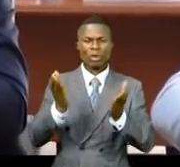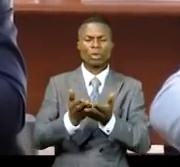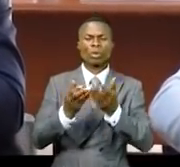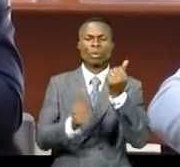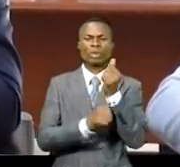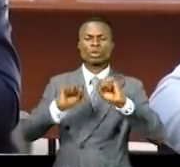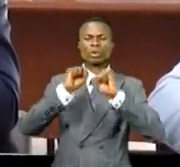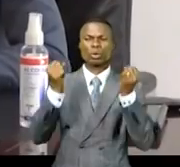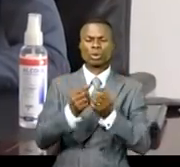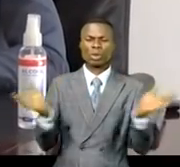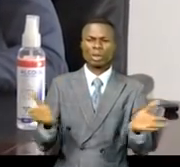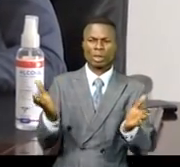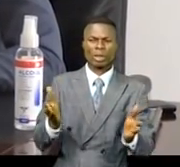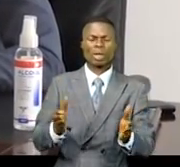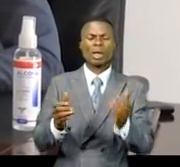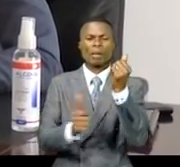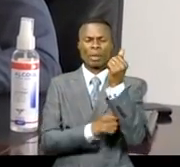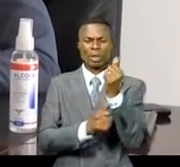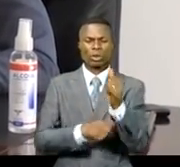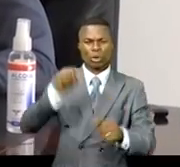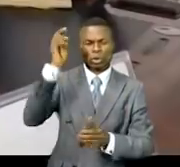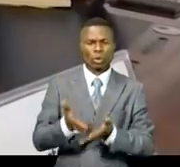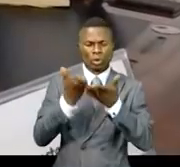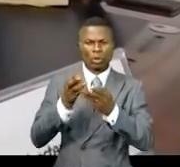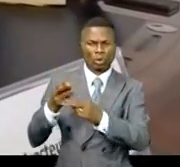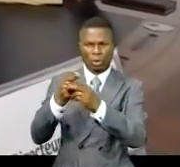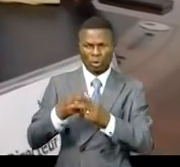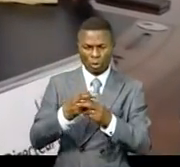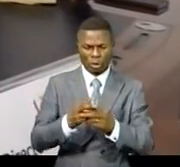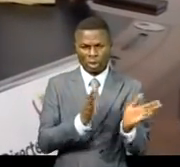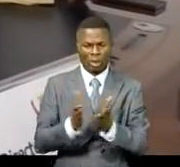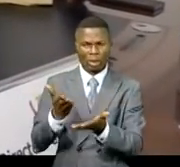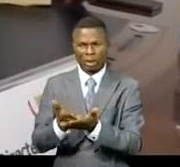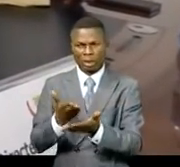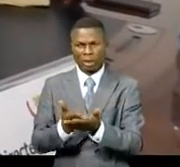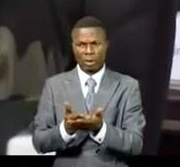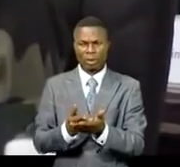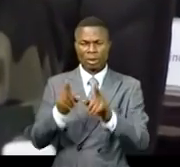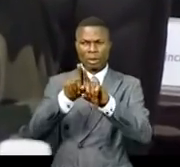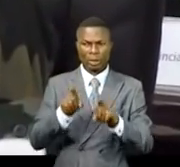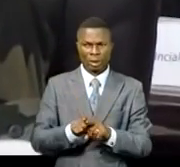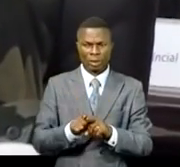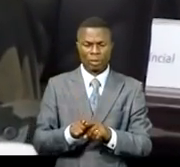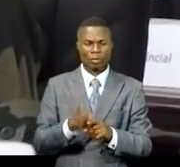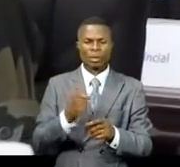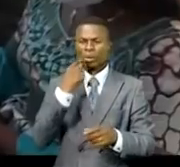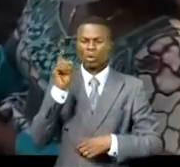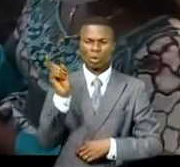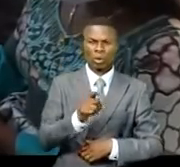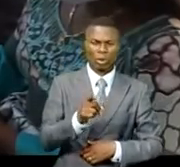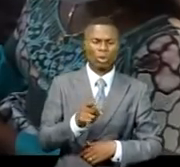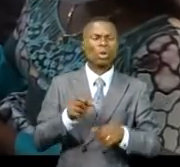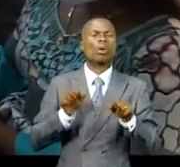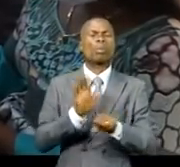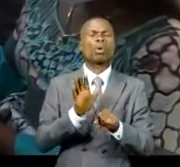Ils encouragent les gouverneurs Nord Kivu pour les mesures sécuritaires qui ont arrêté la barbarie humaine ayant causé la mort d'une